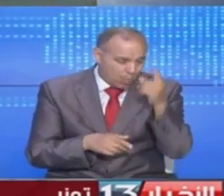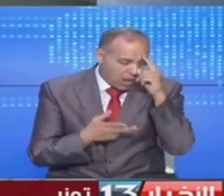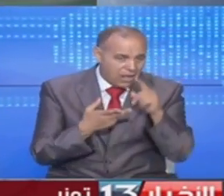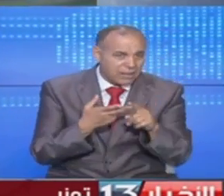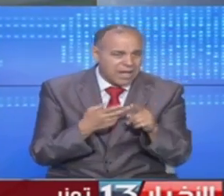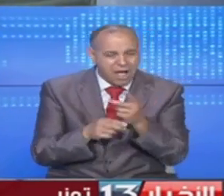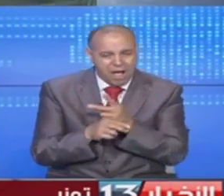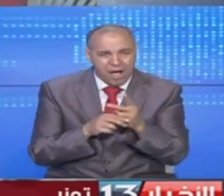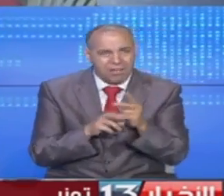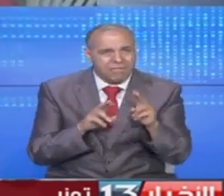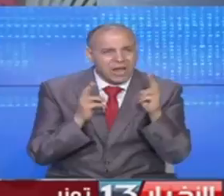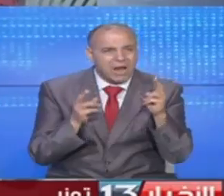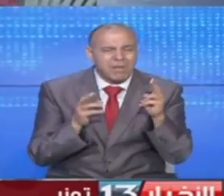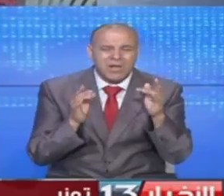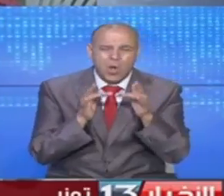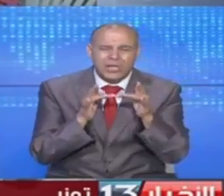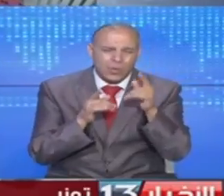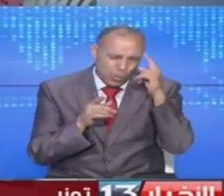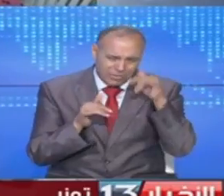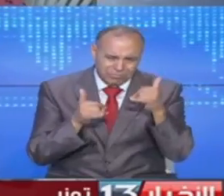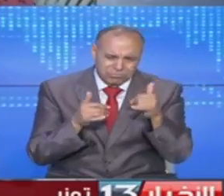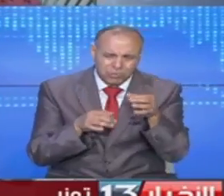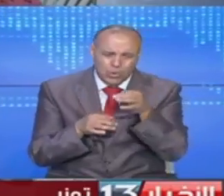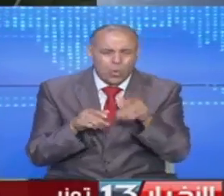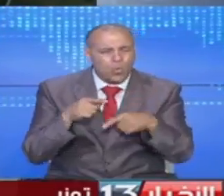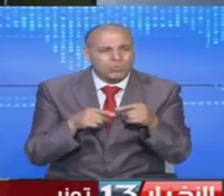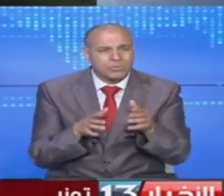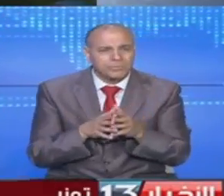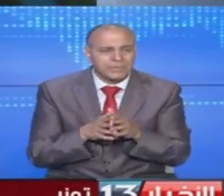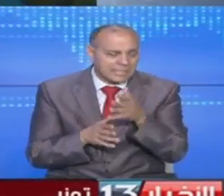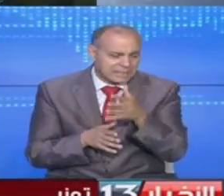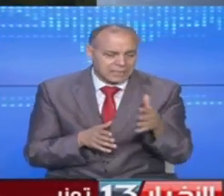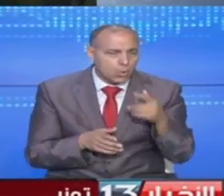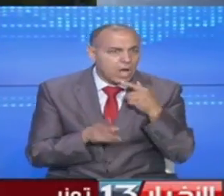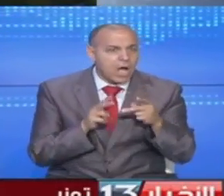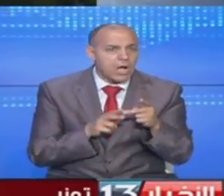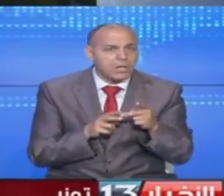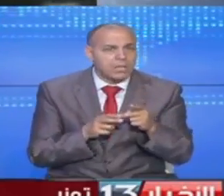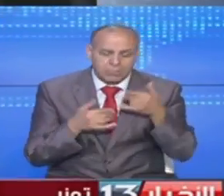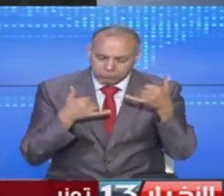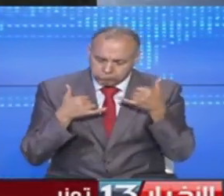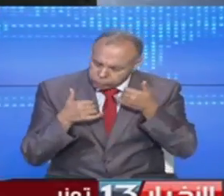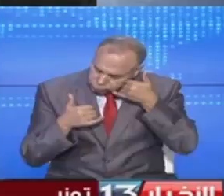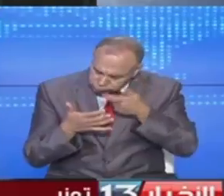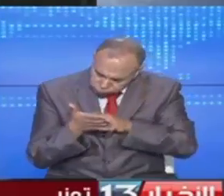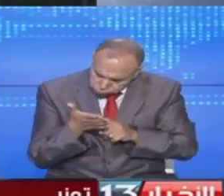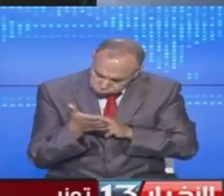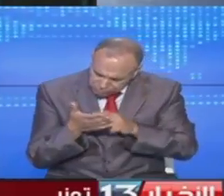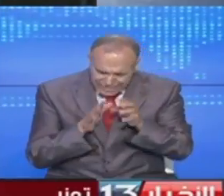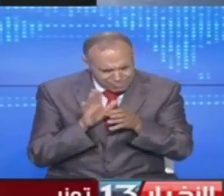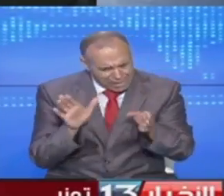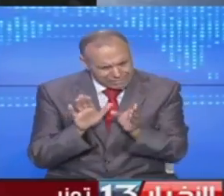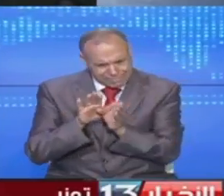من مخاطر العالم الافتراضي والألعاب الإلكترونية. عرف الصغيرات توا الأكثرية شادين تليفونات، هما بعدوهم شوية